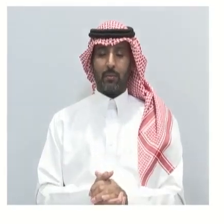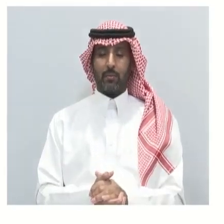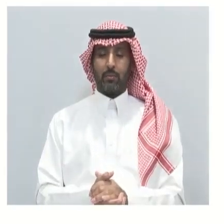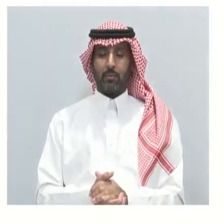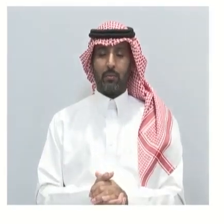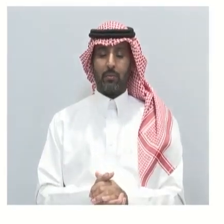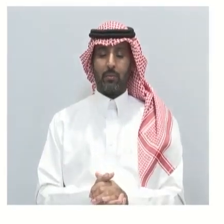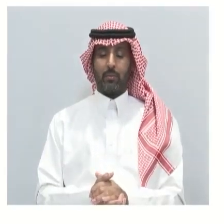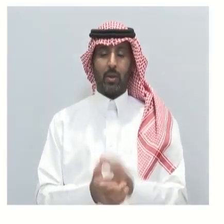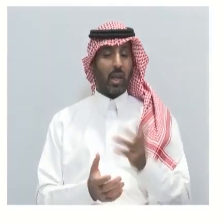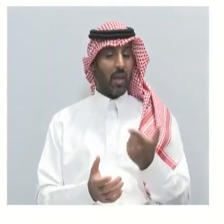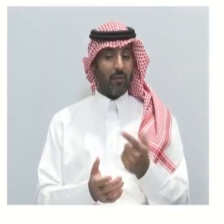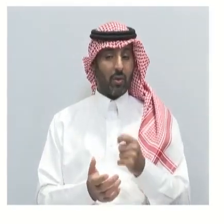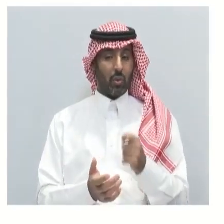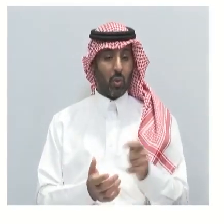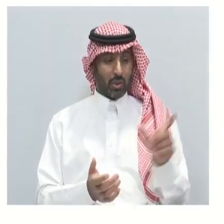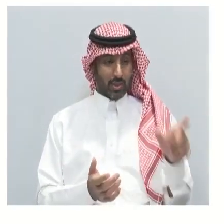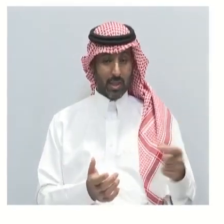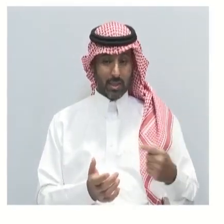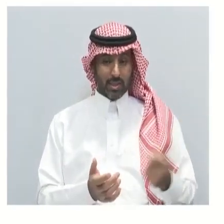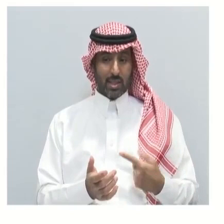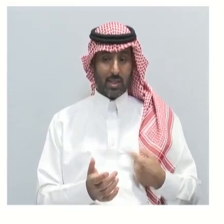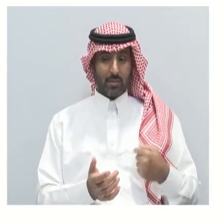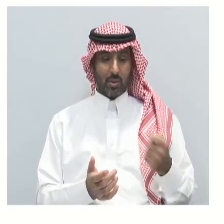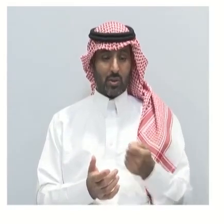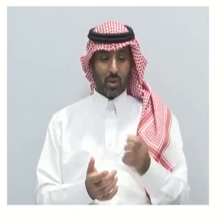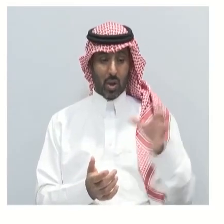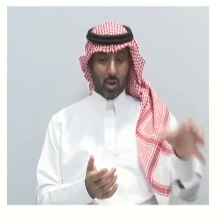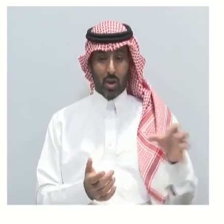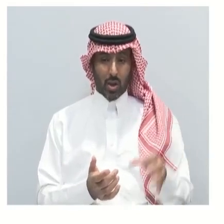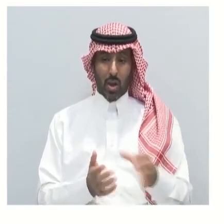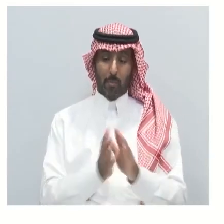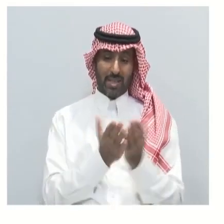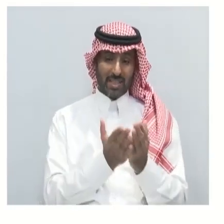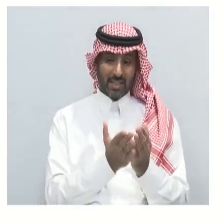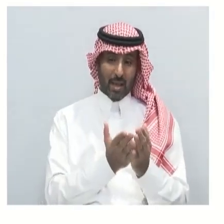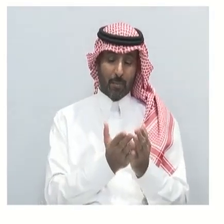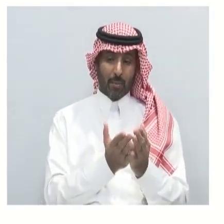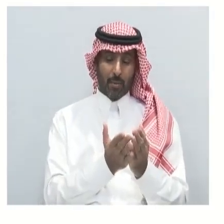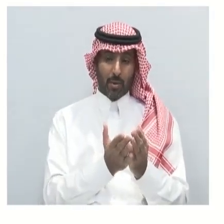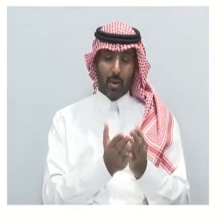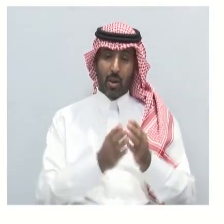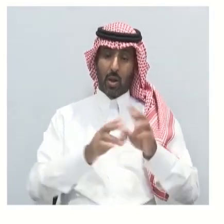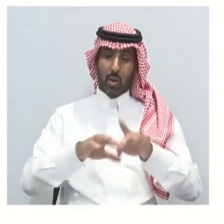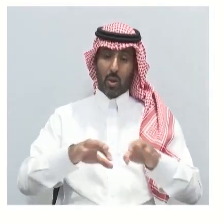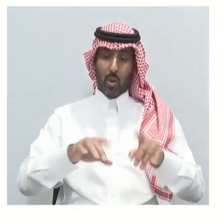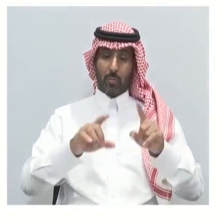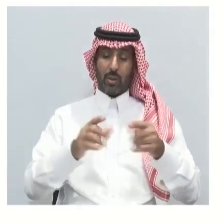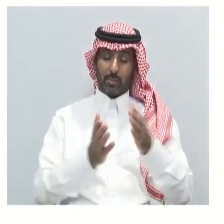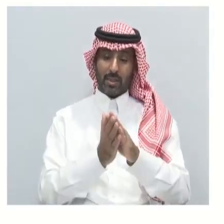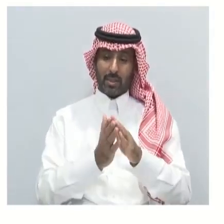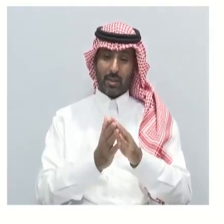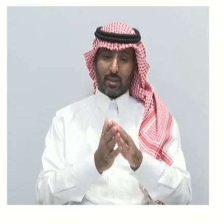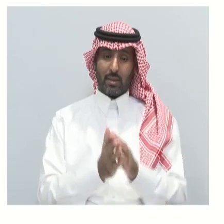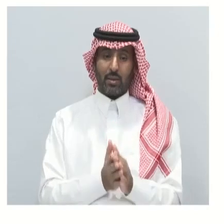العلميه ما هي حالات التوثيق ضمن البحث اذا كان المرجع اما يكون كتابا او يكون مثلا خلال دوريات او يكون